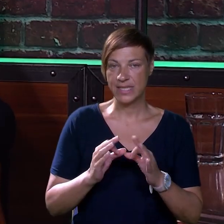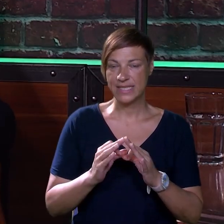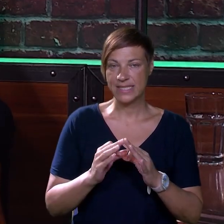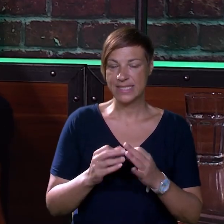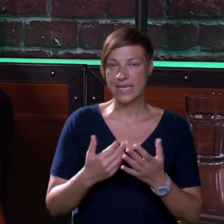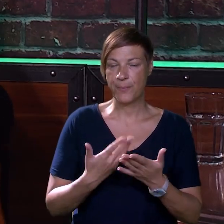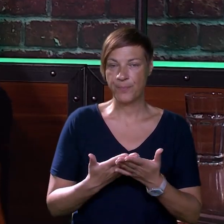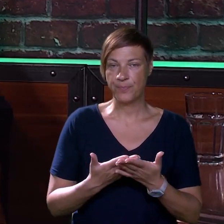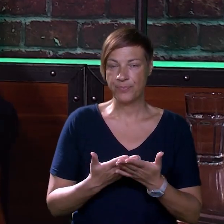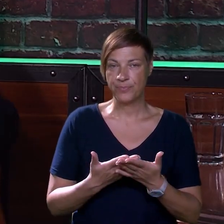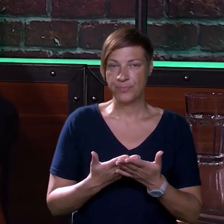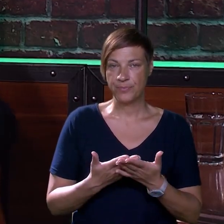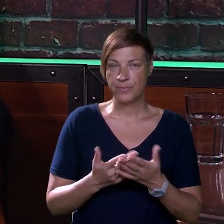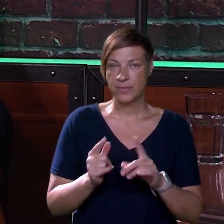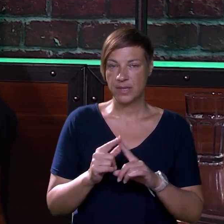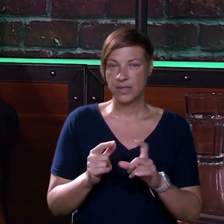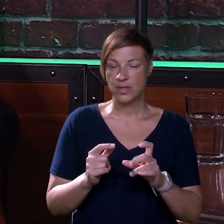pa do